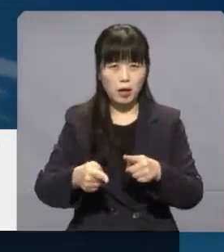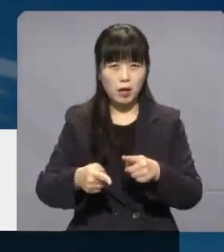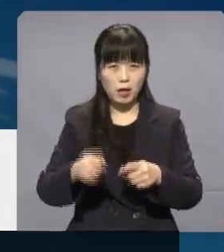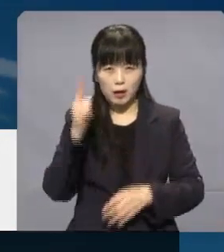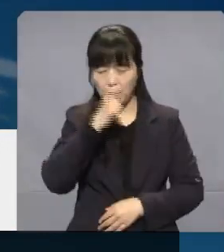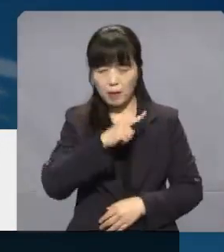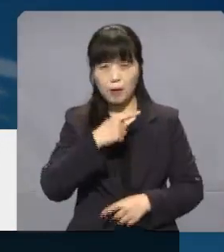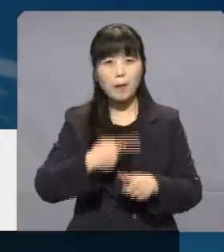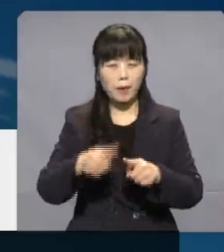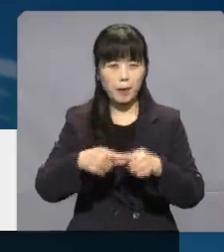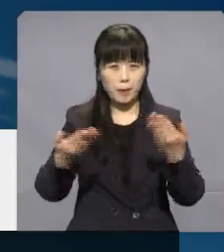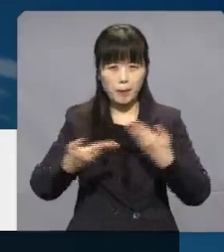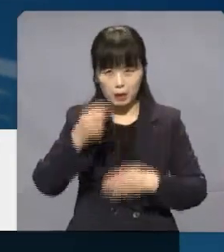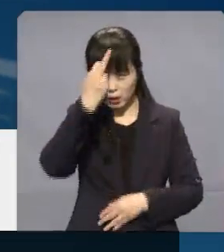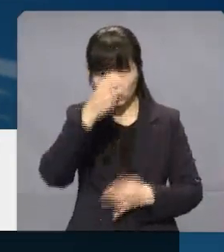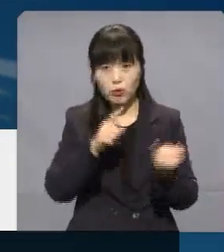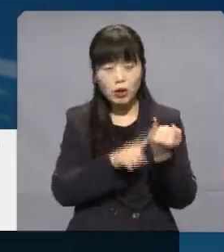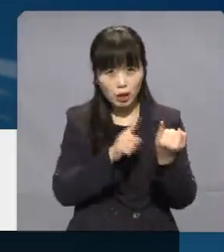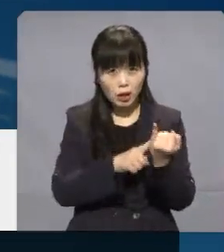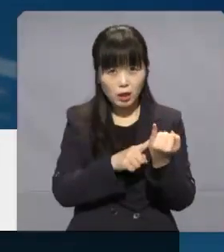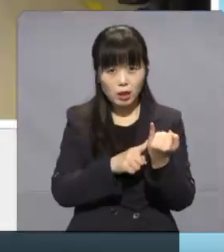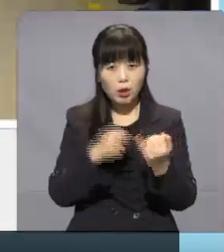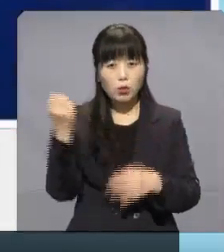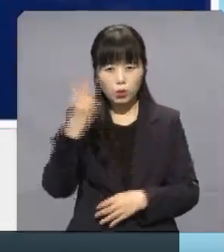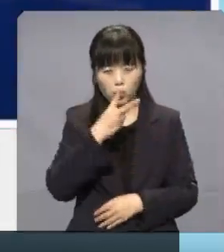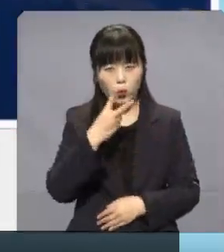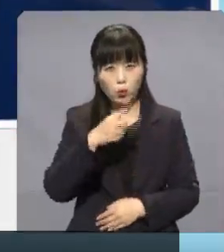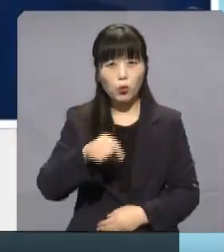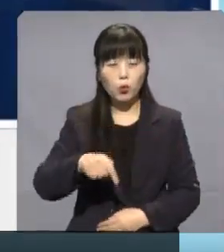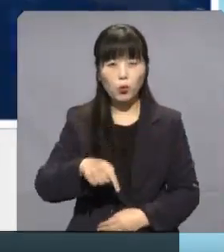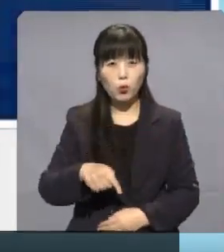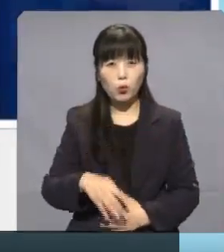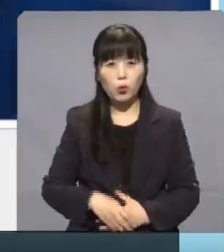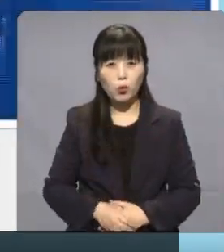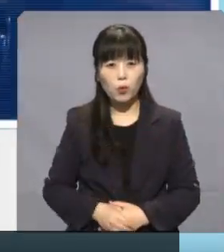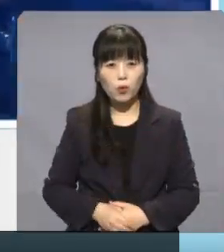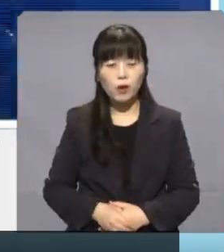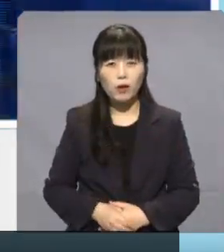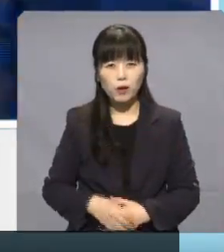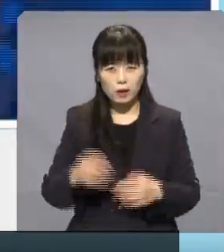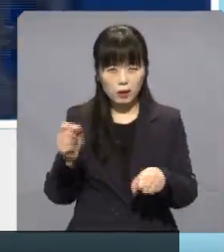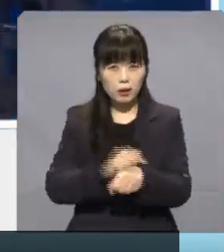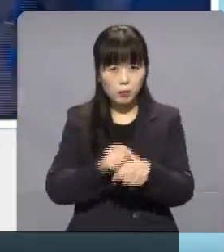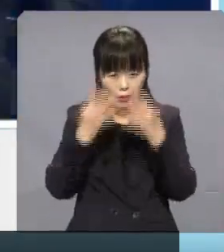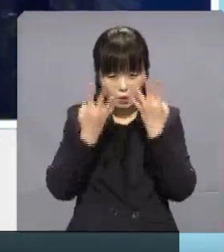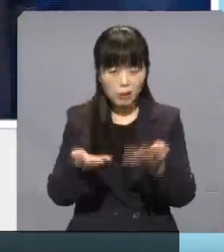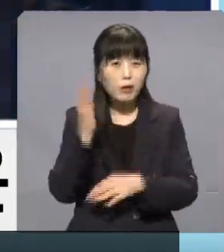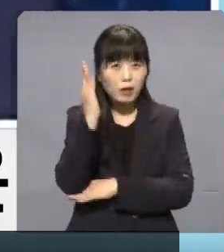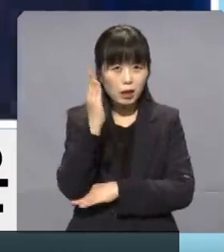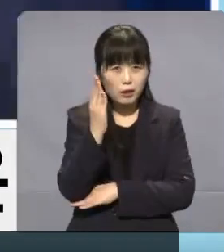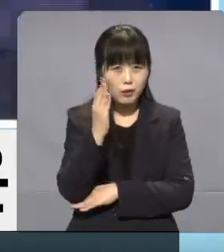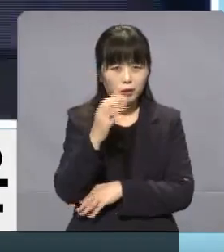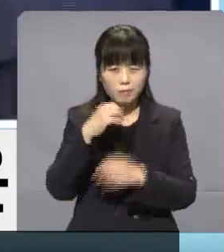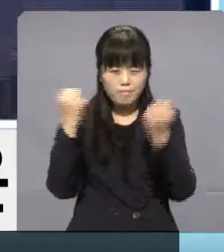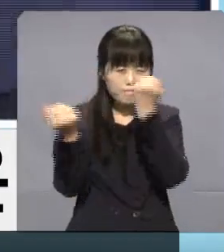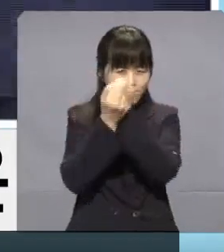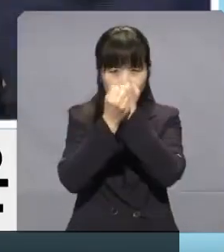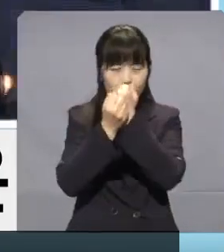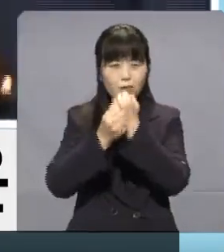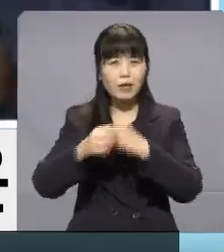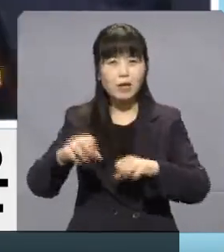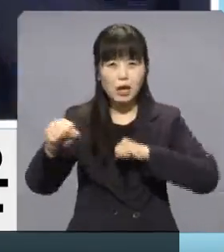혹평까지 받는 최서원 씨가 또다시 자신의 어떤 특별 사면을 얘기한다는 거, 이건 뭐 염치가 없는 짓이라고